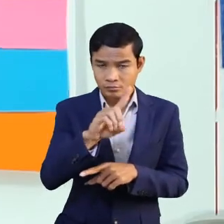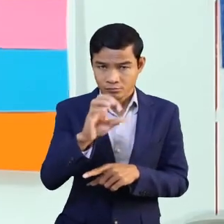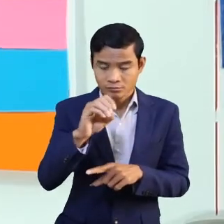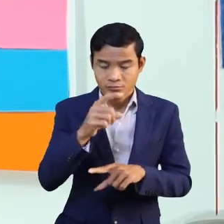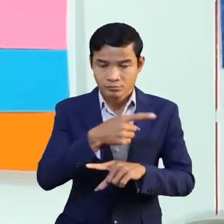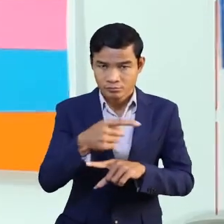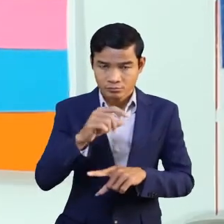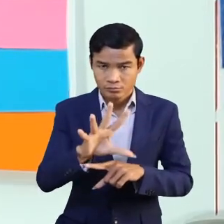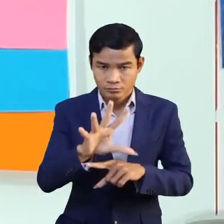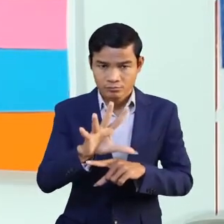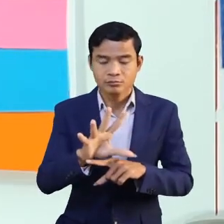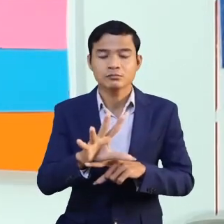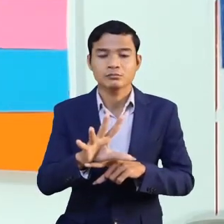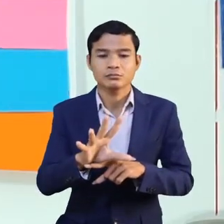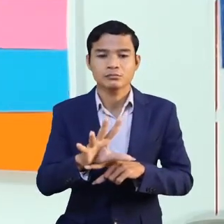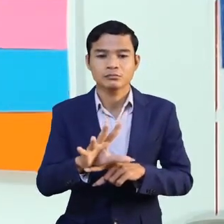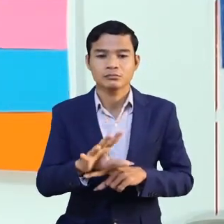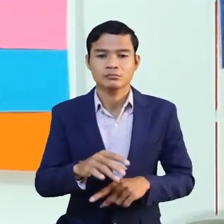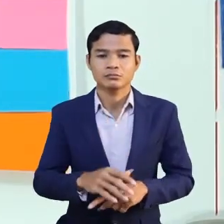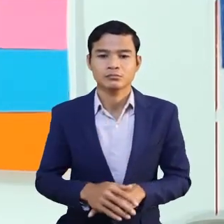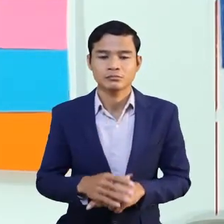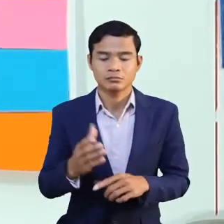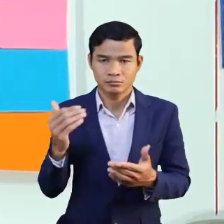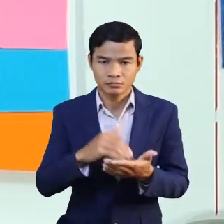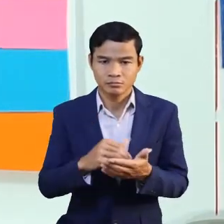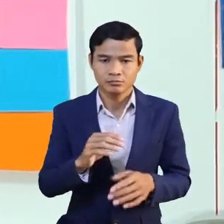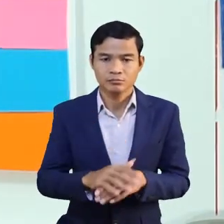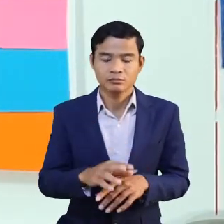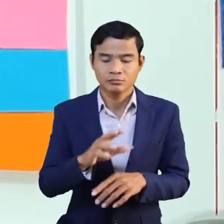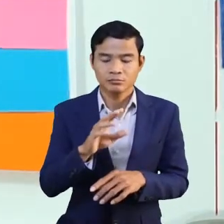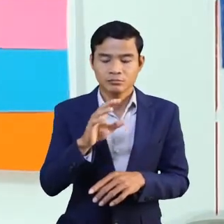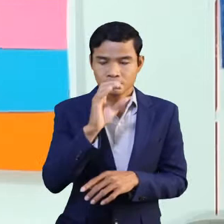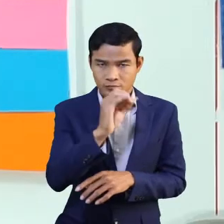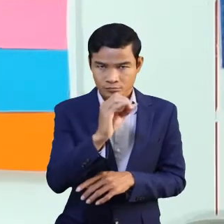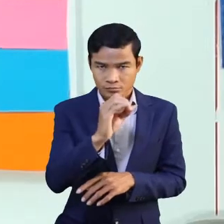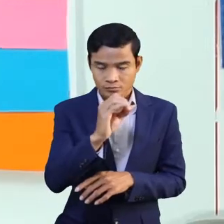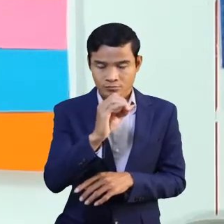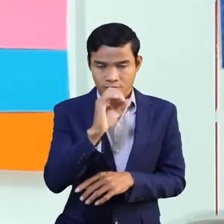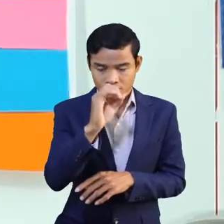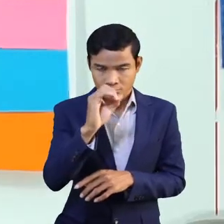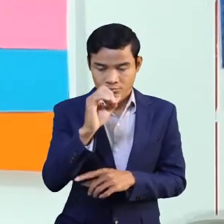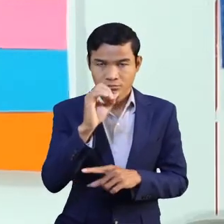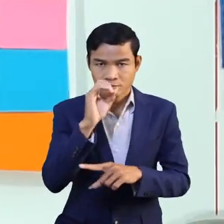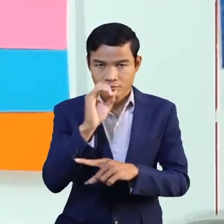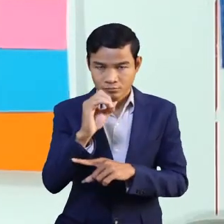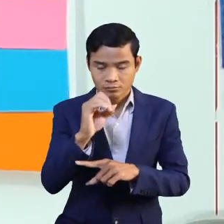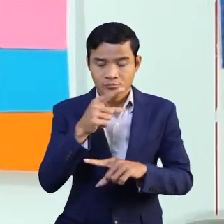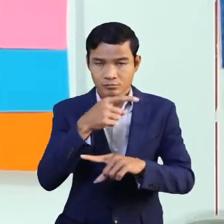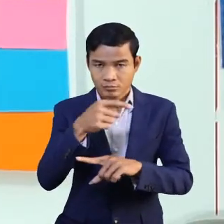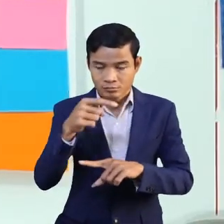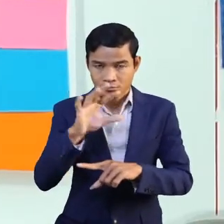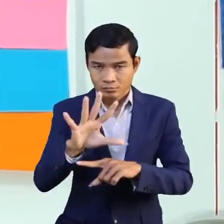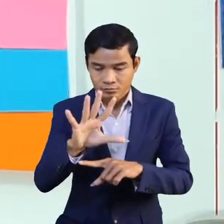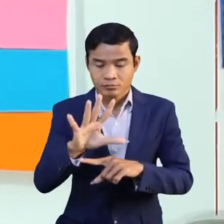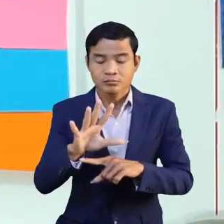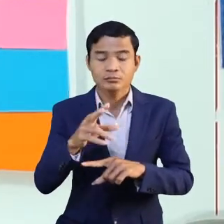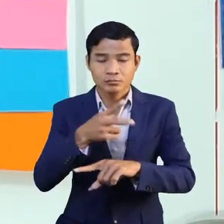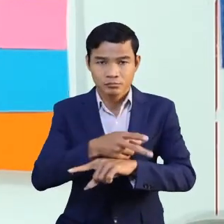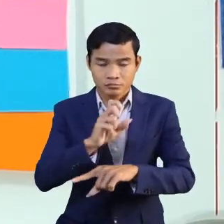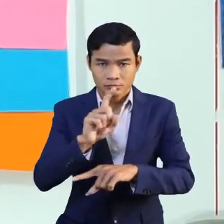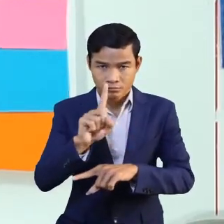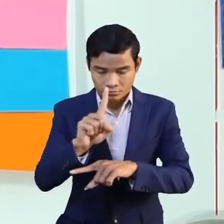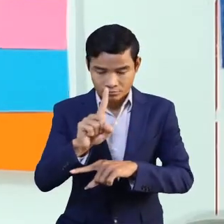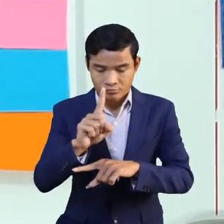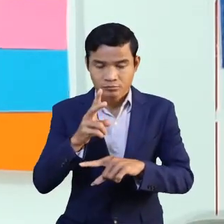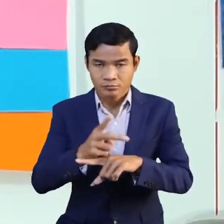5នៅសល់ចាបញ្ជាក់ឡើងវិញណាចា0 0ចាដក5មិនបានទេត្រូវខ្ចី